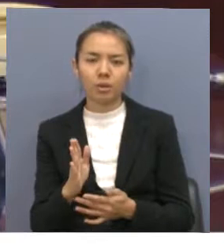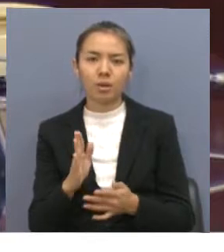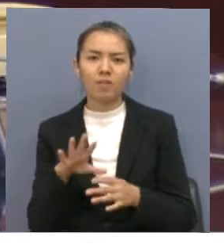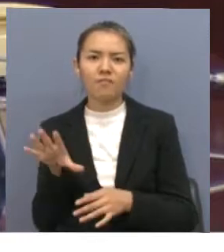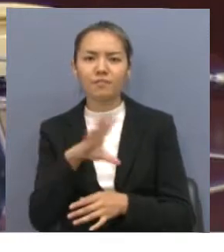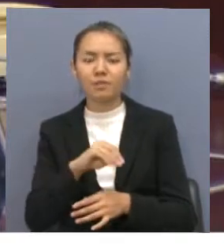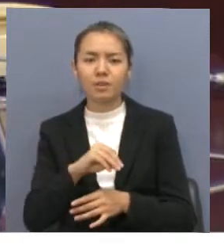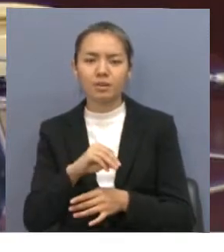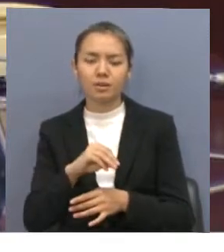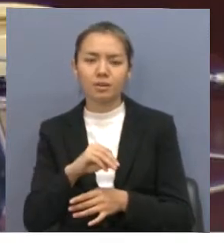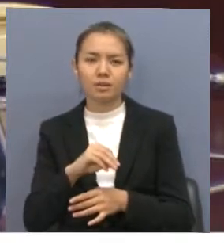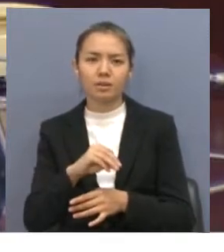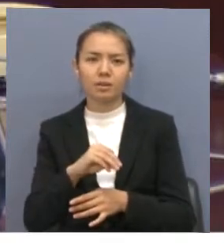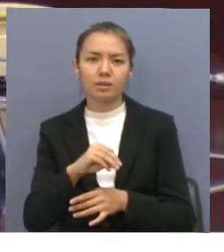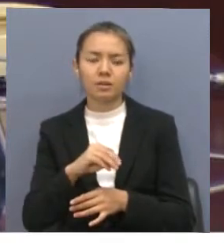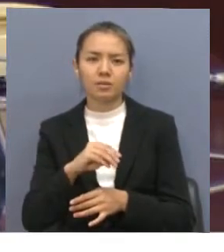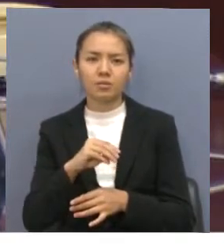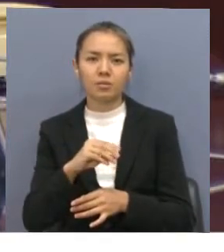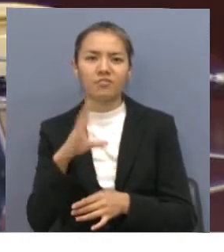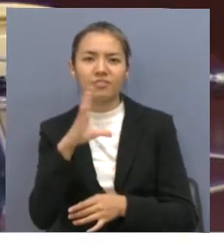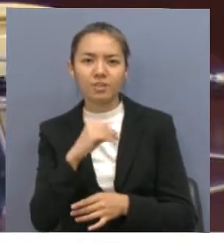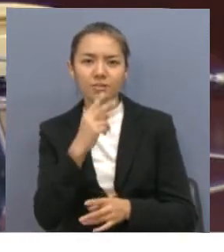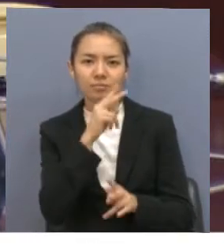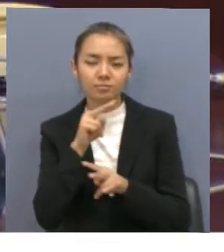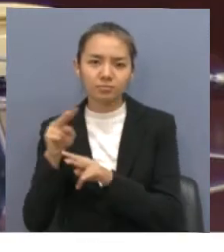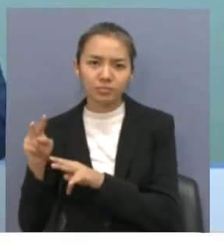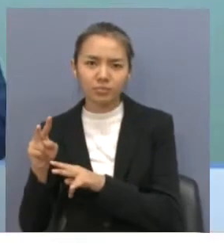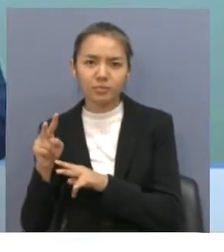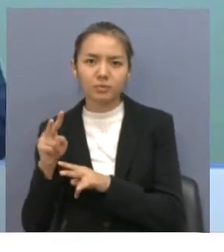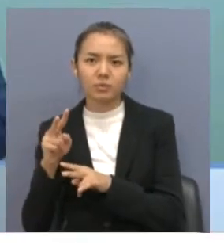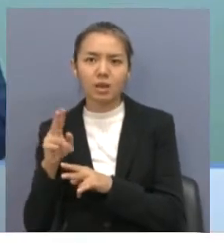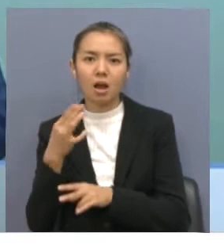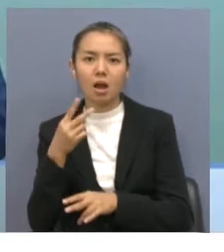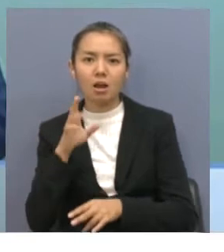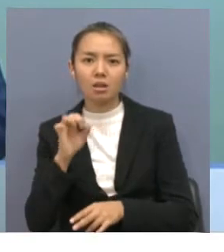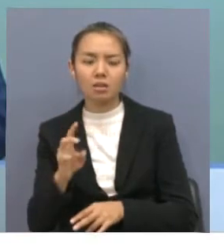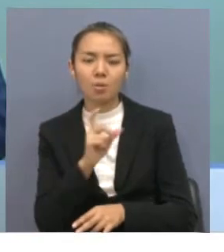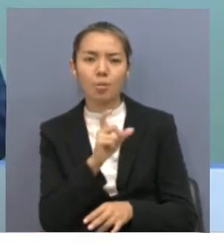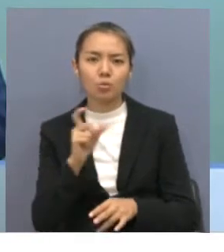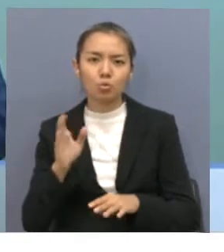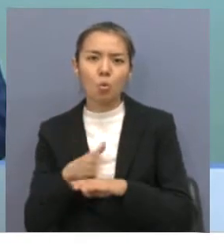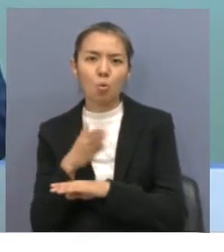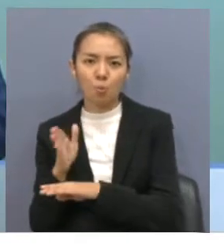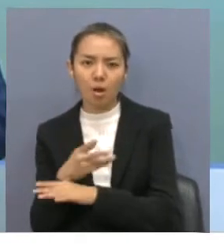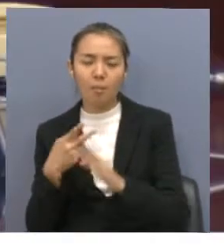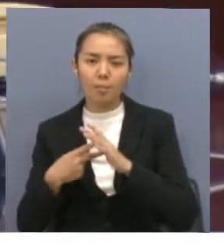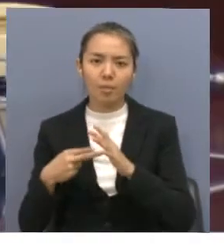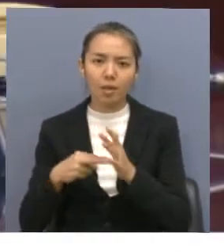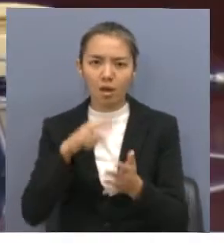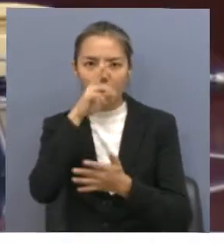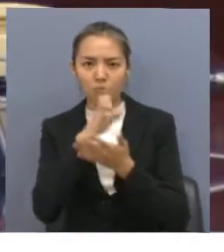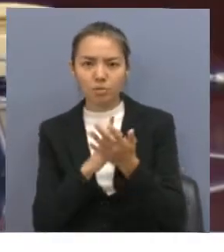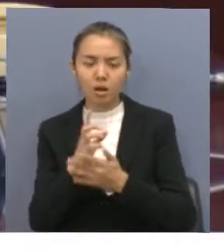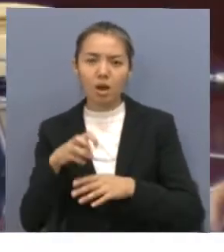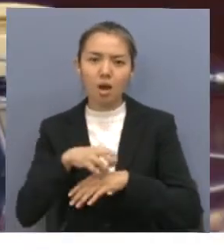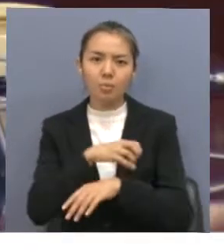Қалыптасып отырған эпидемиологиялық жағдайды ескере отырып, денсаулық сақтау министрлігіне карантин шараларын кезең-кезеңмен алып тастау жоспарын мемлекет